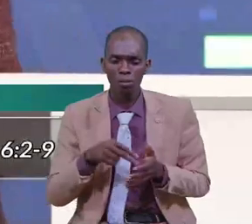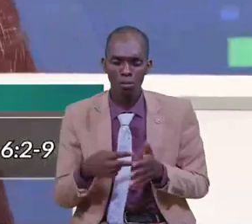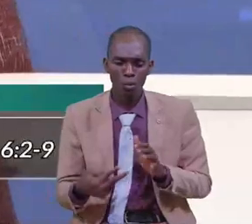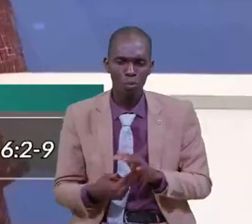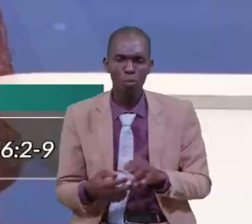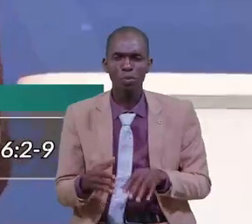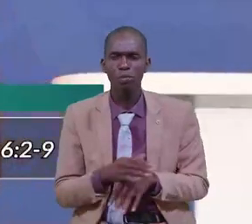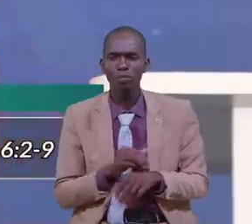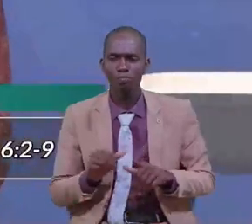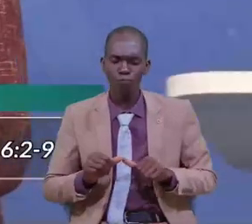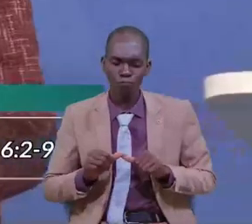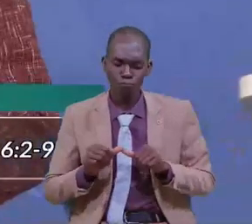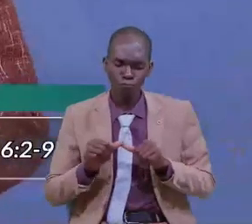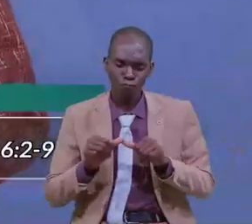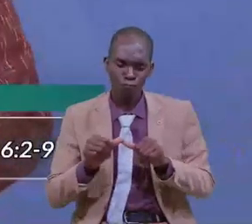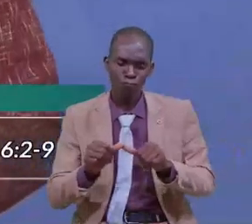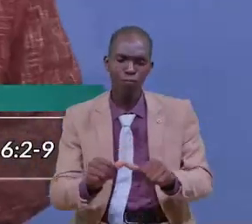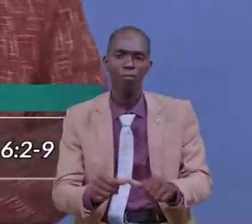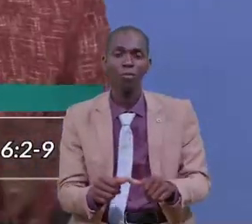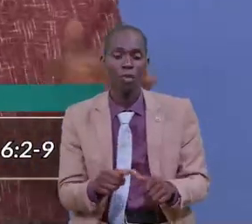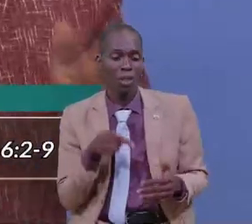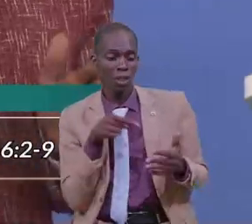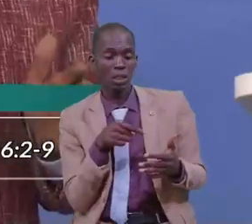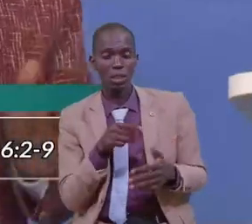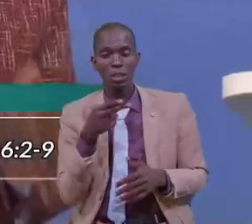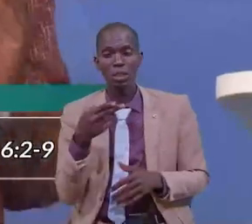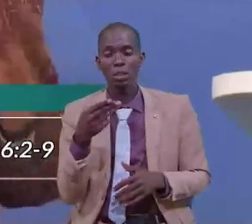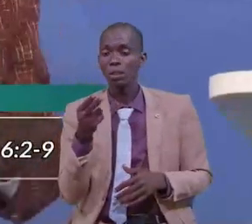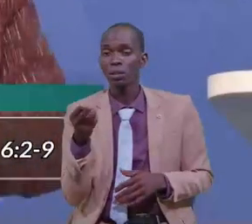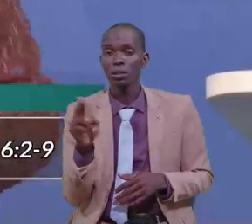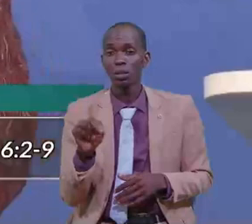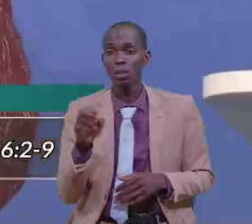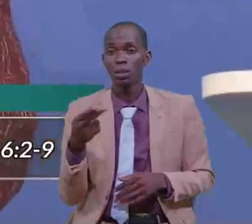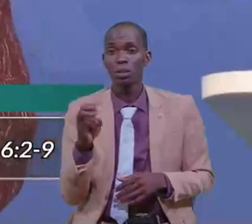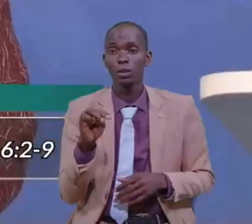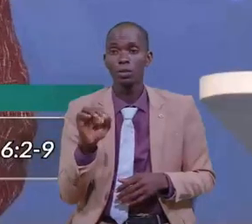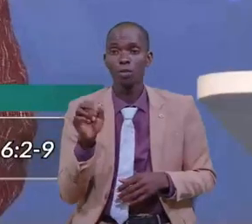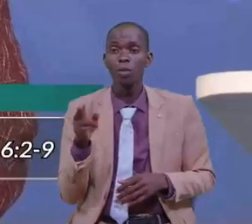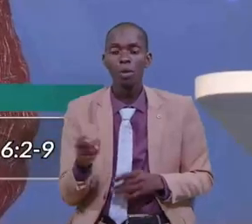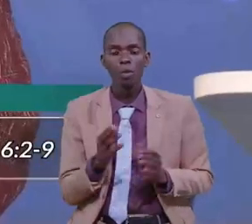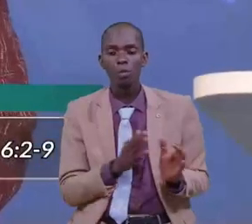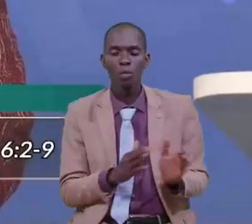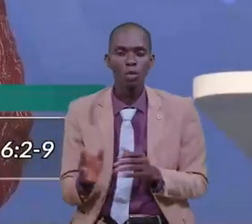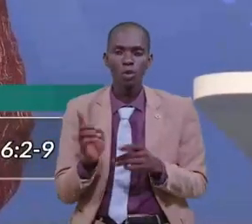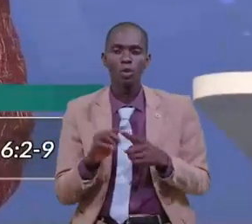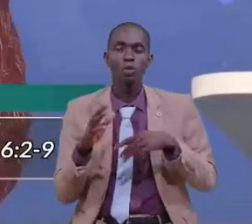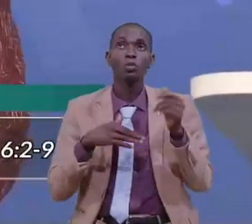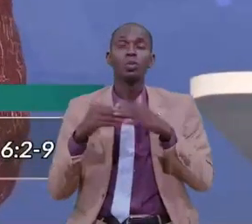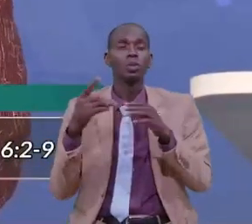Néhémie. Il devait bâtir les murailles de protection autour de la ville de Dieu.